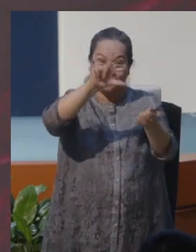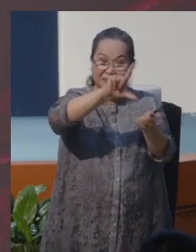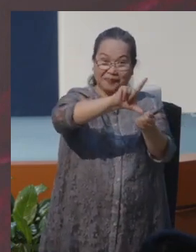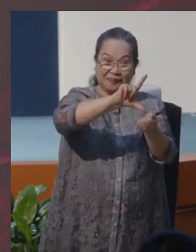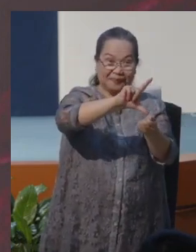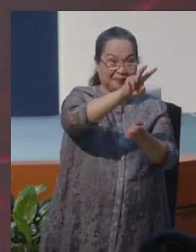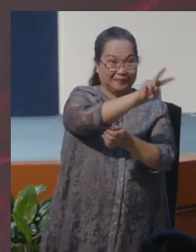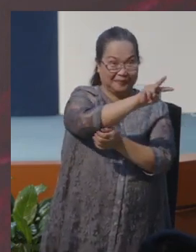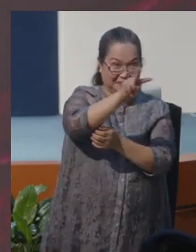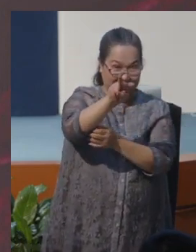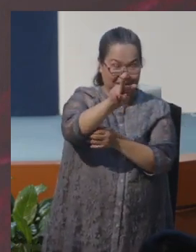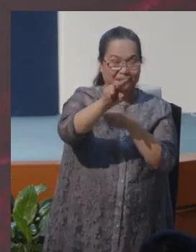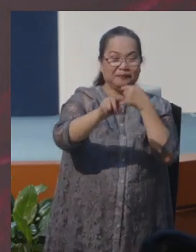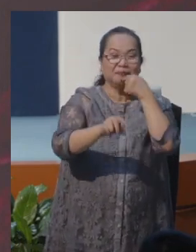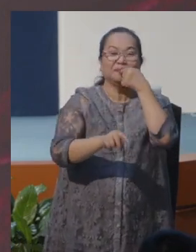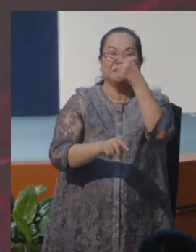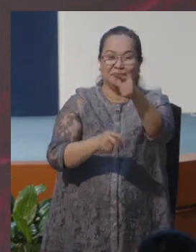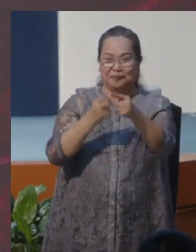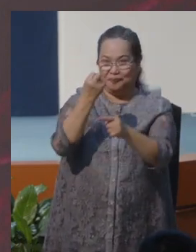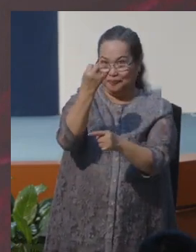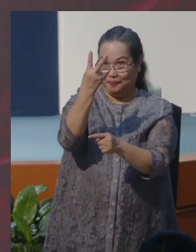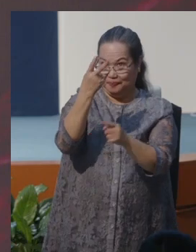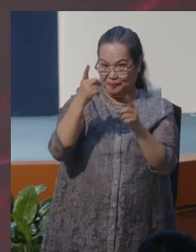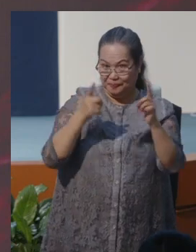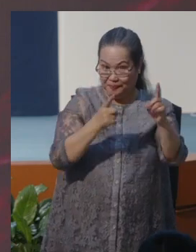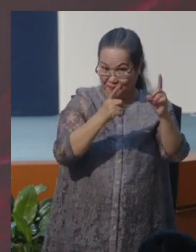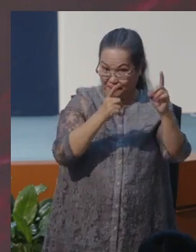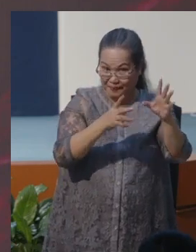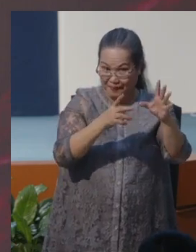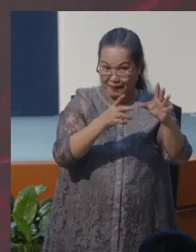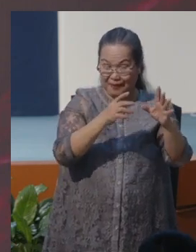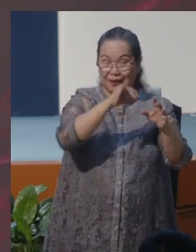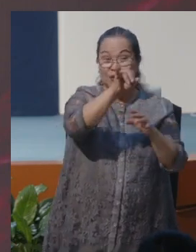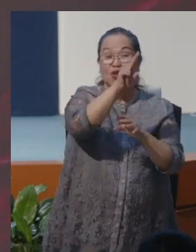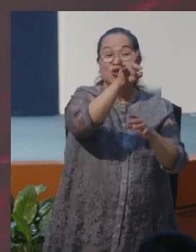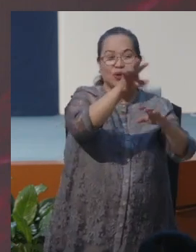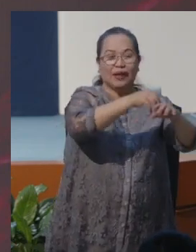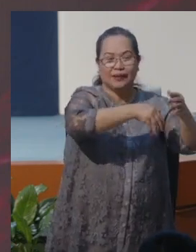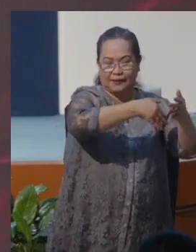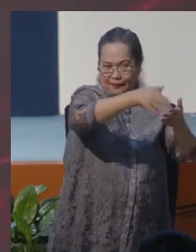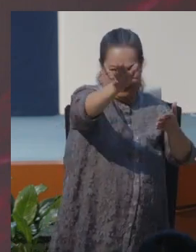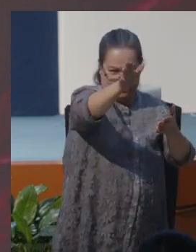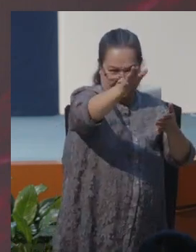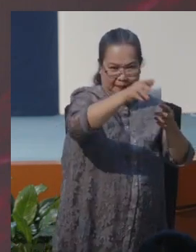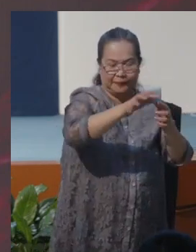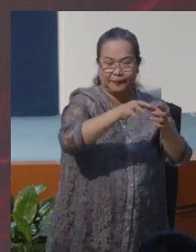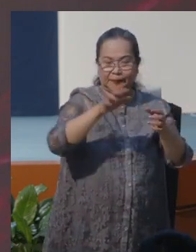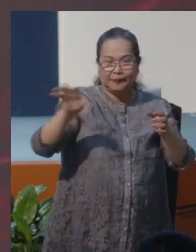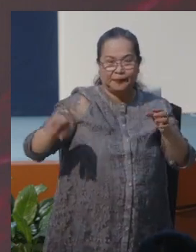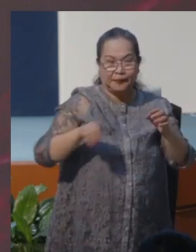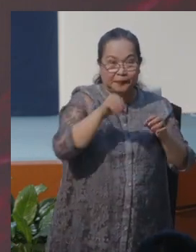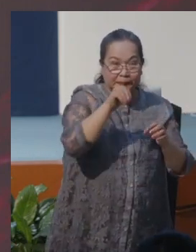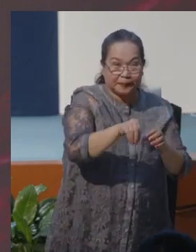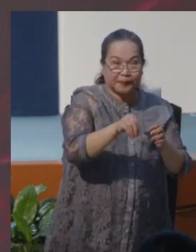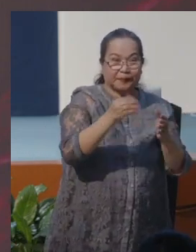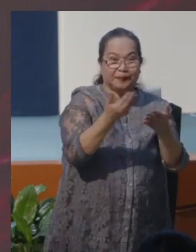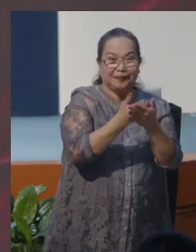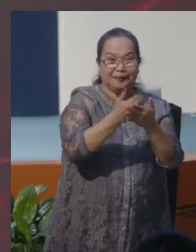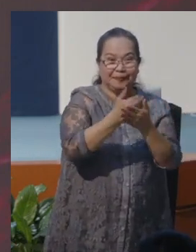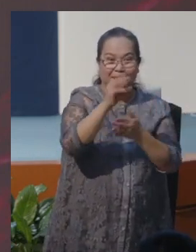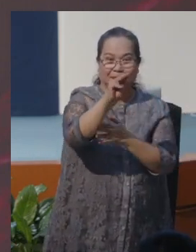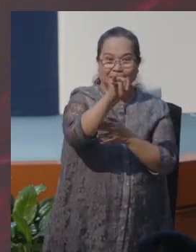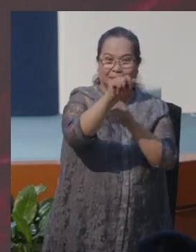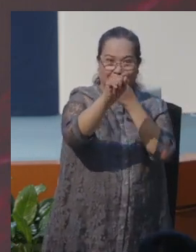22 when he told the 12 that they would reign over Israel in his kingdom. At sa